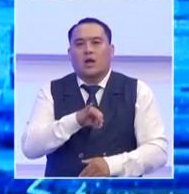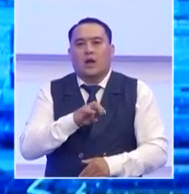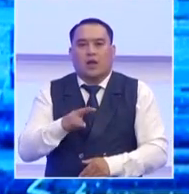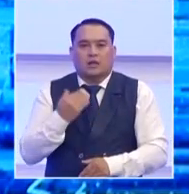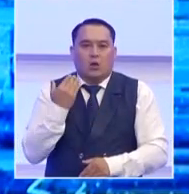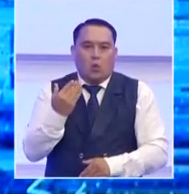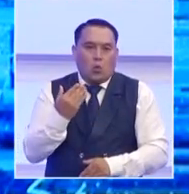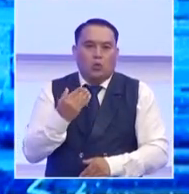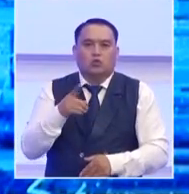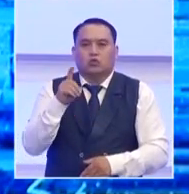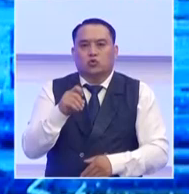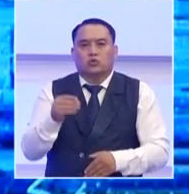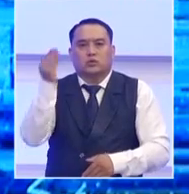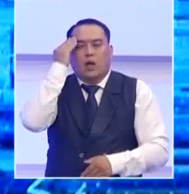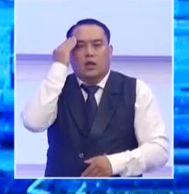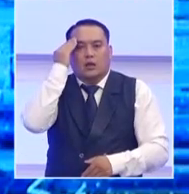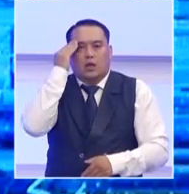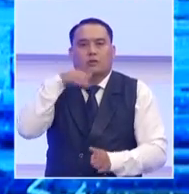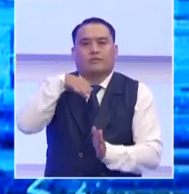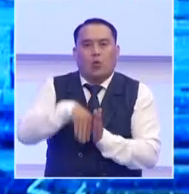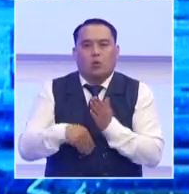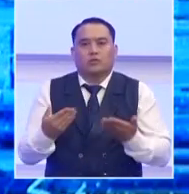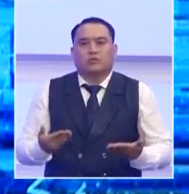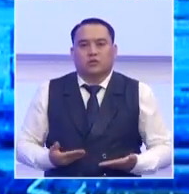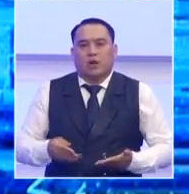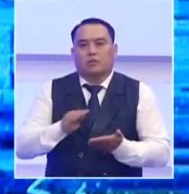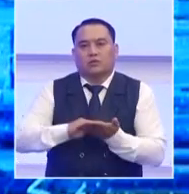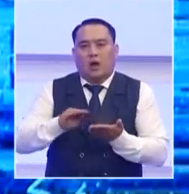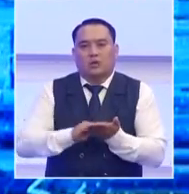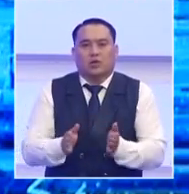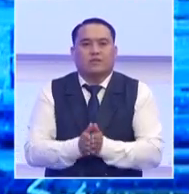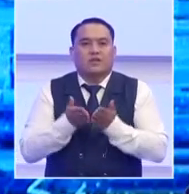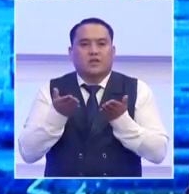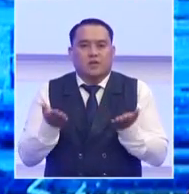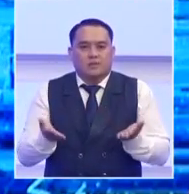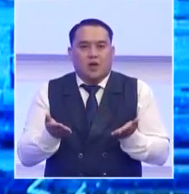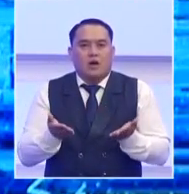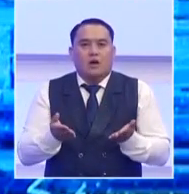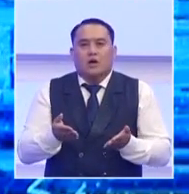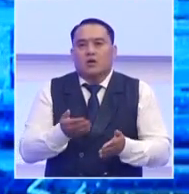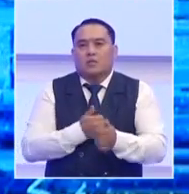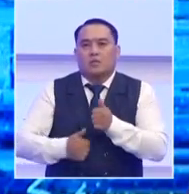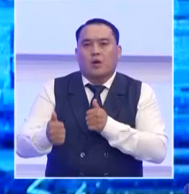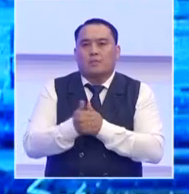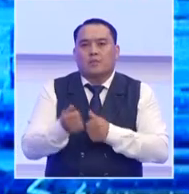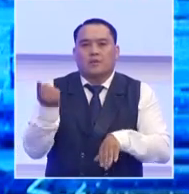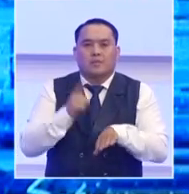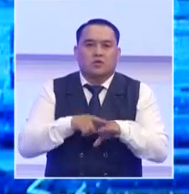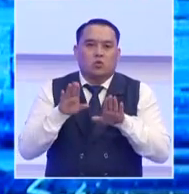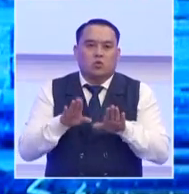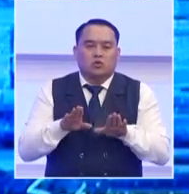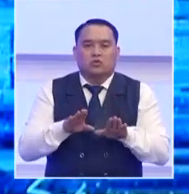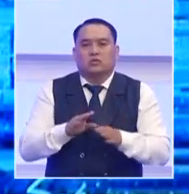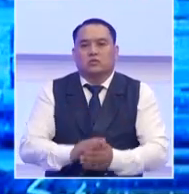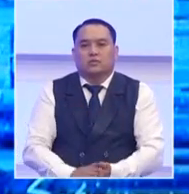Исалиев. Оның есімі 100 талантты білімгердің өмір дерегі жазылған кітап жинағына енді. Кіл жүйріктен кім жүйрік танылған